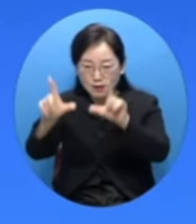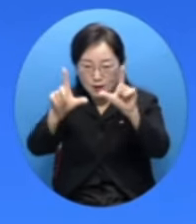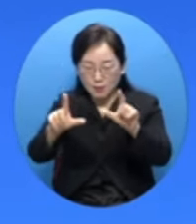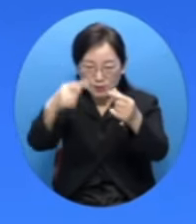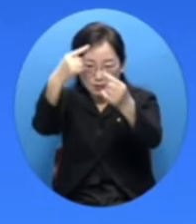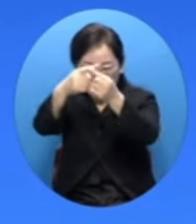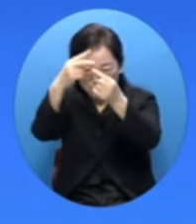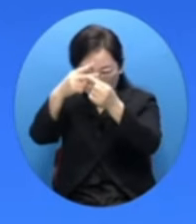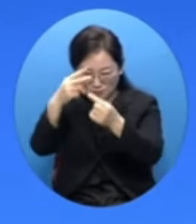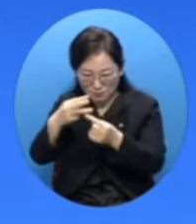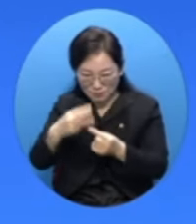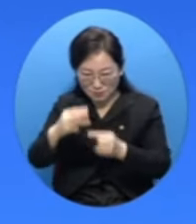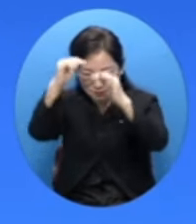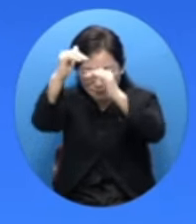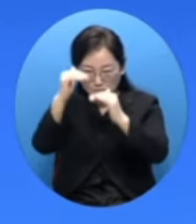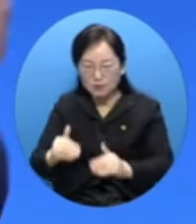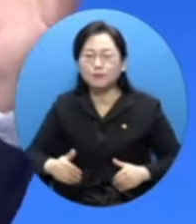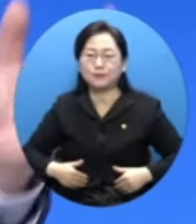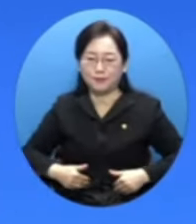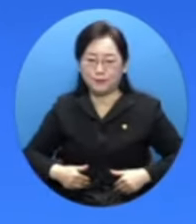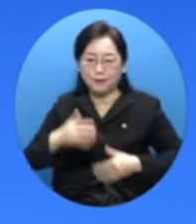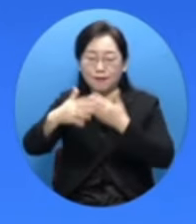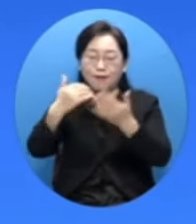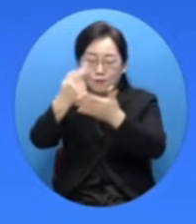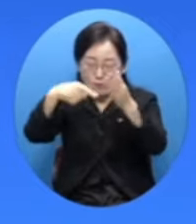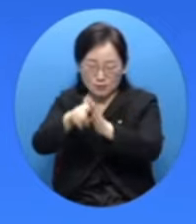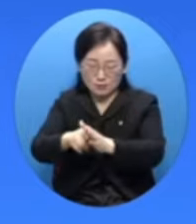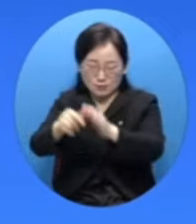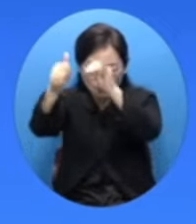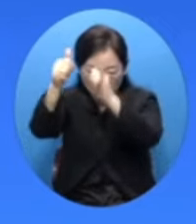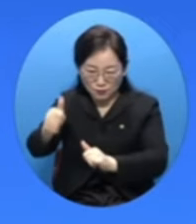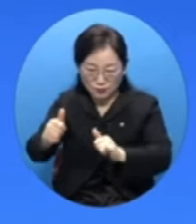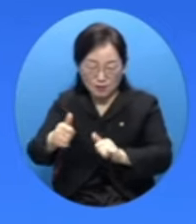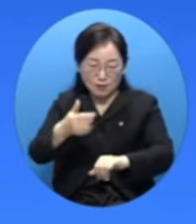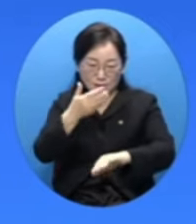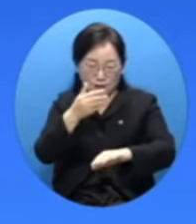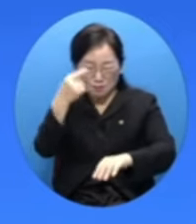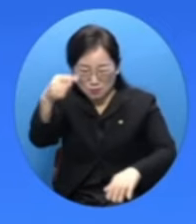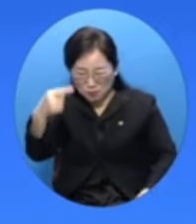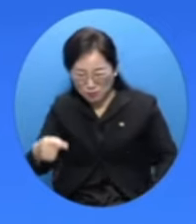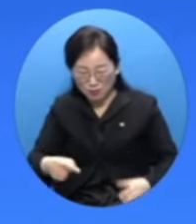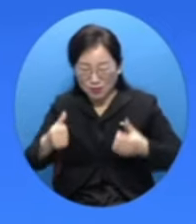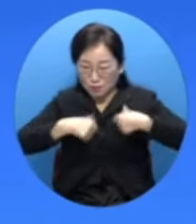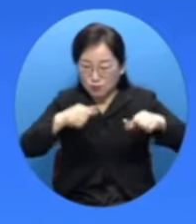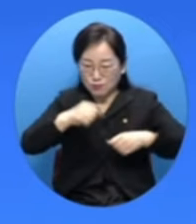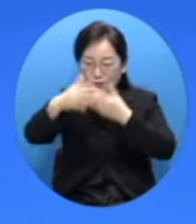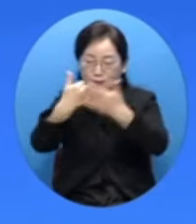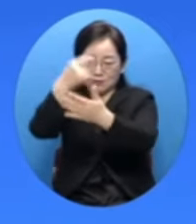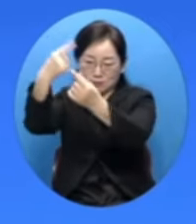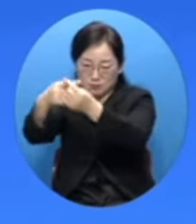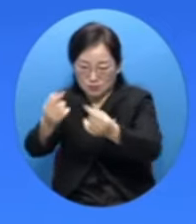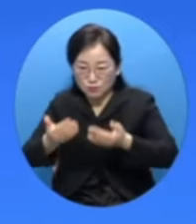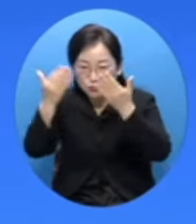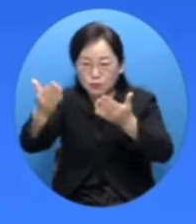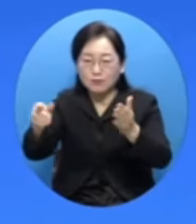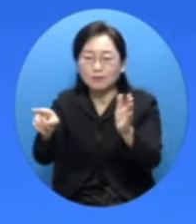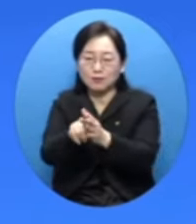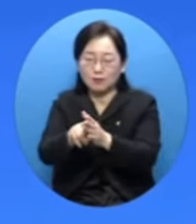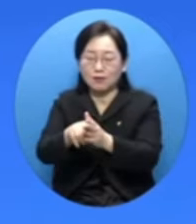제일주의로 살아가며 하나님을 위해서라면 어떤 것도 포기할 수 있는 신앙이 성숙한 신앙이고 하나님이 기뻐하시는 신앙인